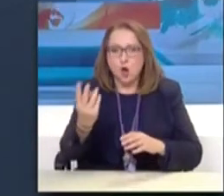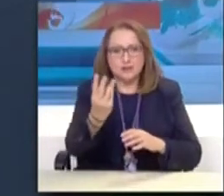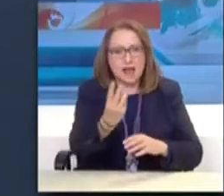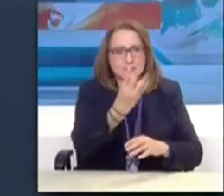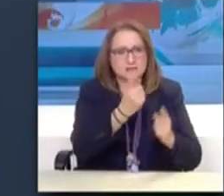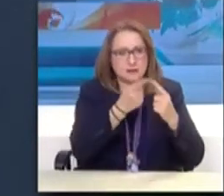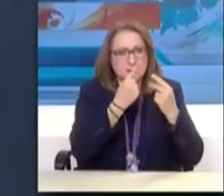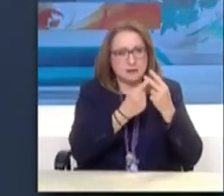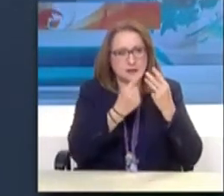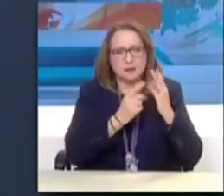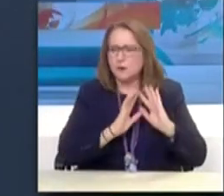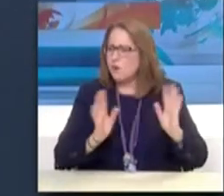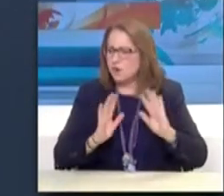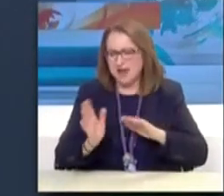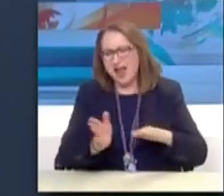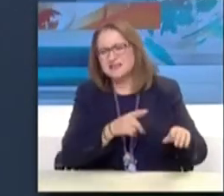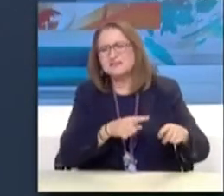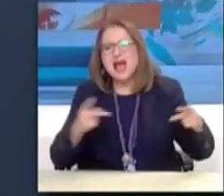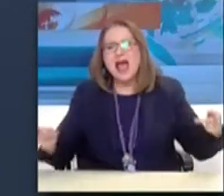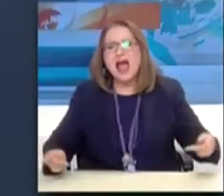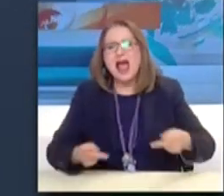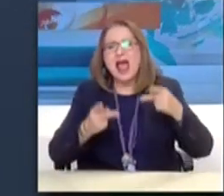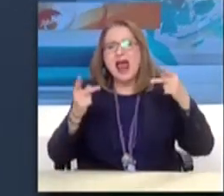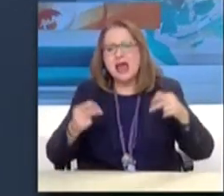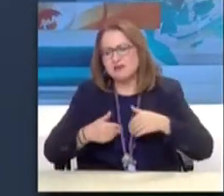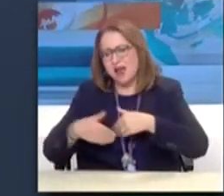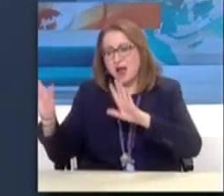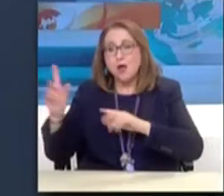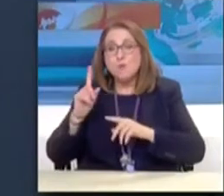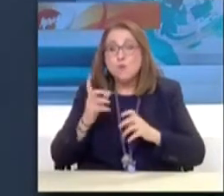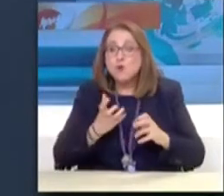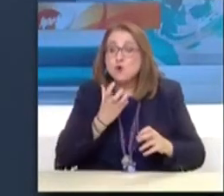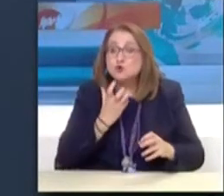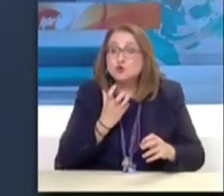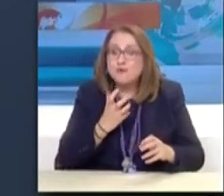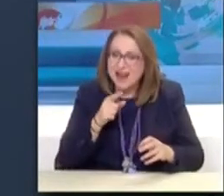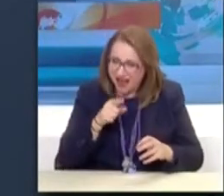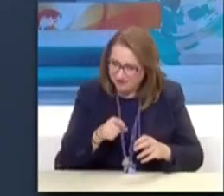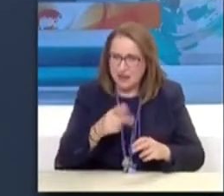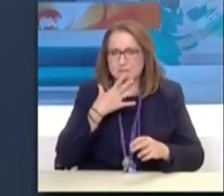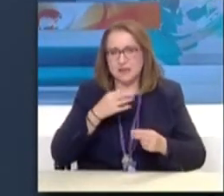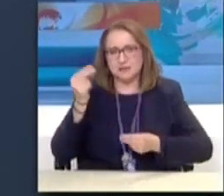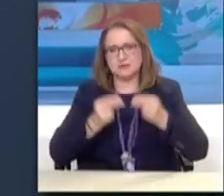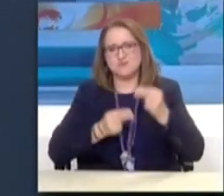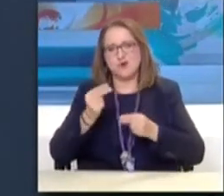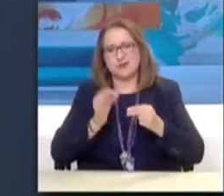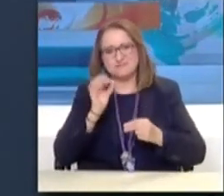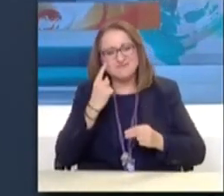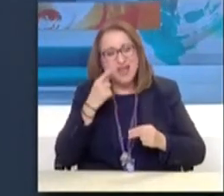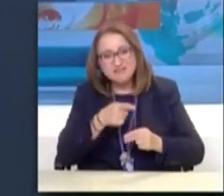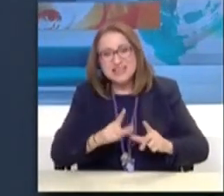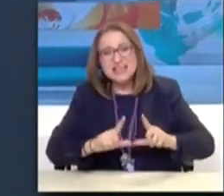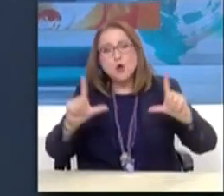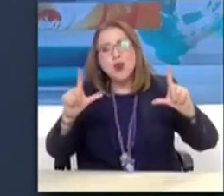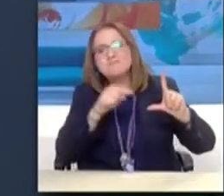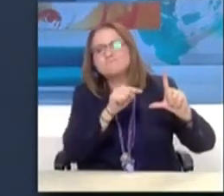θα ανακοινώνονται τα σοβαρά κρούσματα, τα οποία δίνουν μια πάρα πολύ καλή εικόνα της επιδημίας στη χώρα και αυτά που χρειάζονται νοσηλεία,